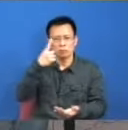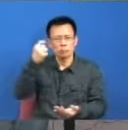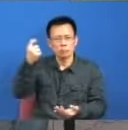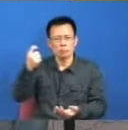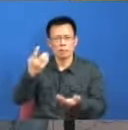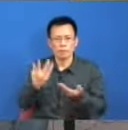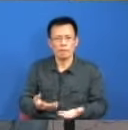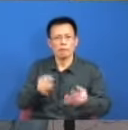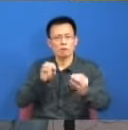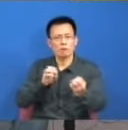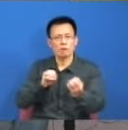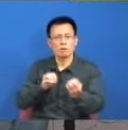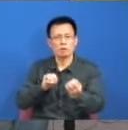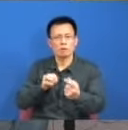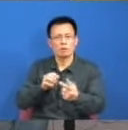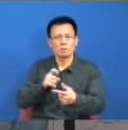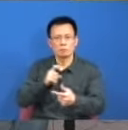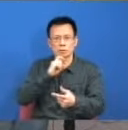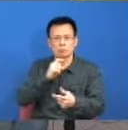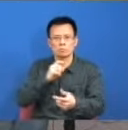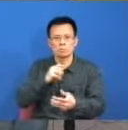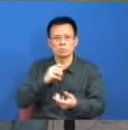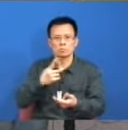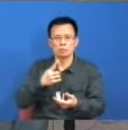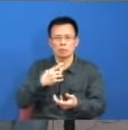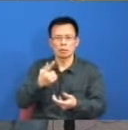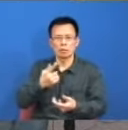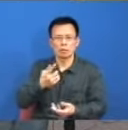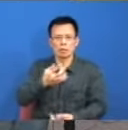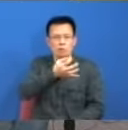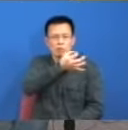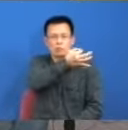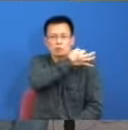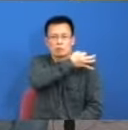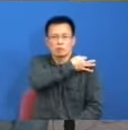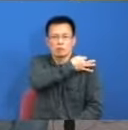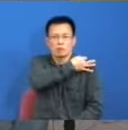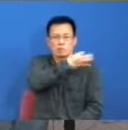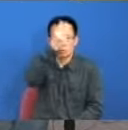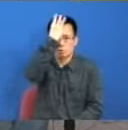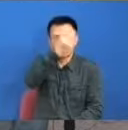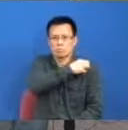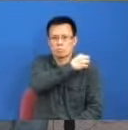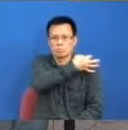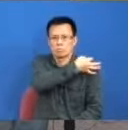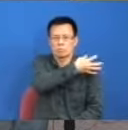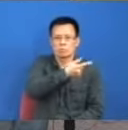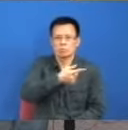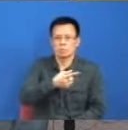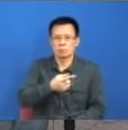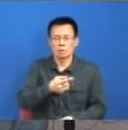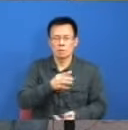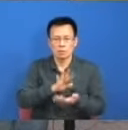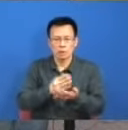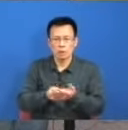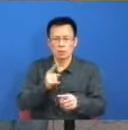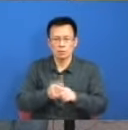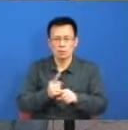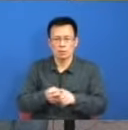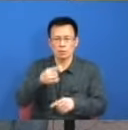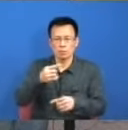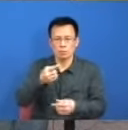係即係華籍嘅警司級啊同僚啦，咁但係咧其實真正去做決策嘅咧一個外